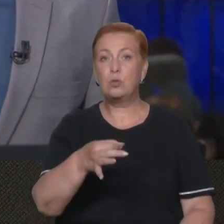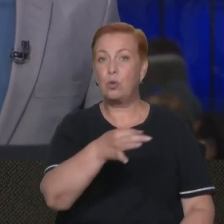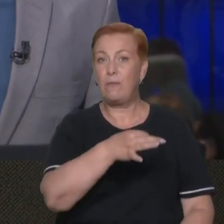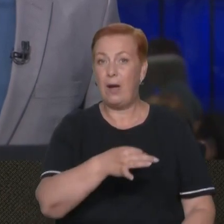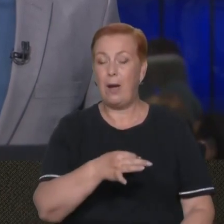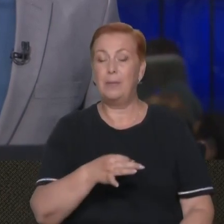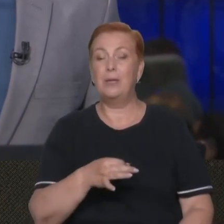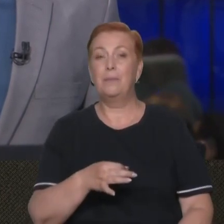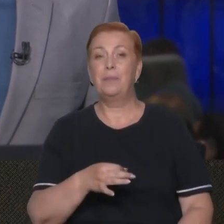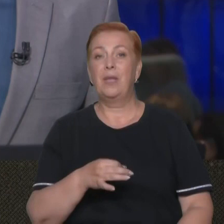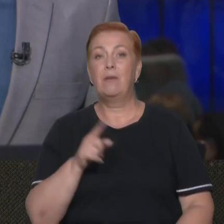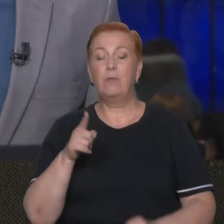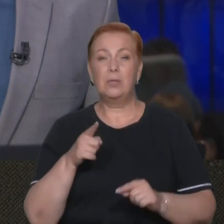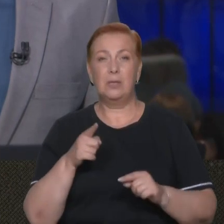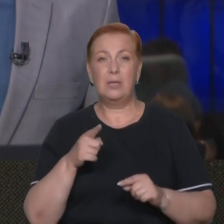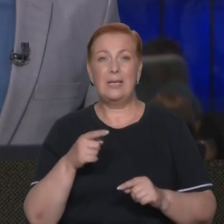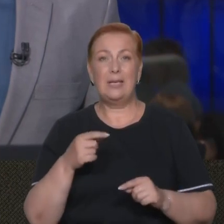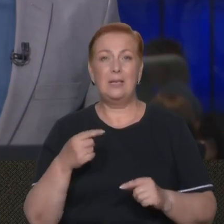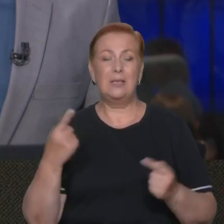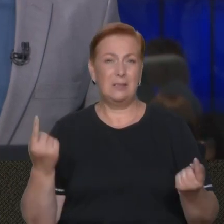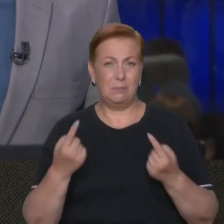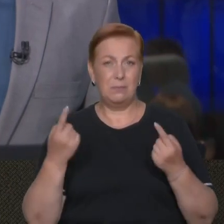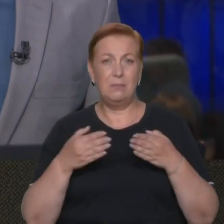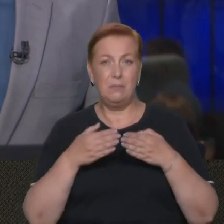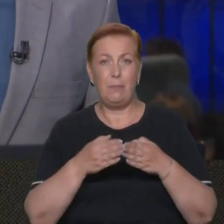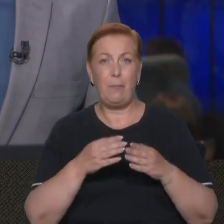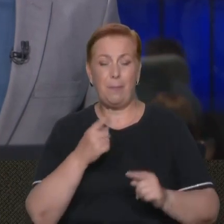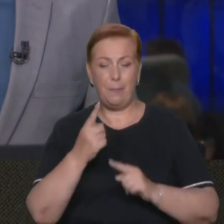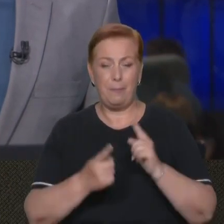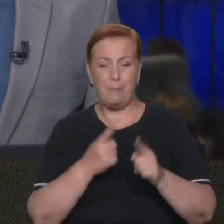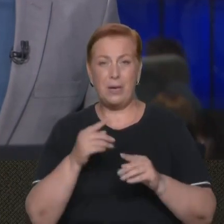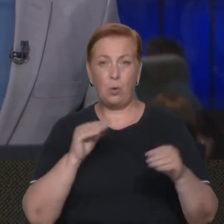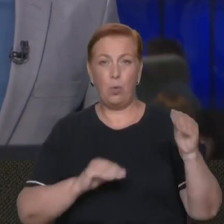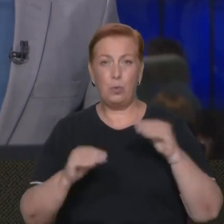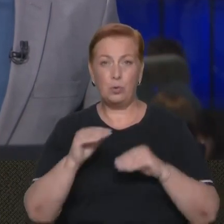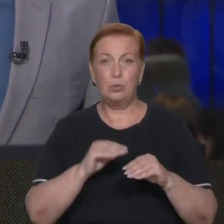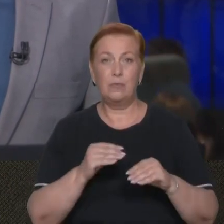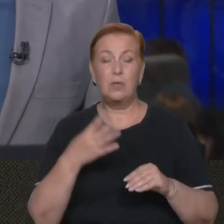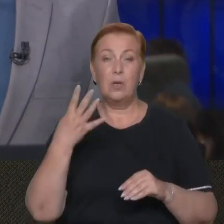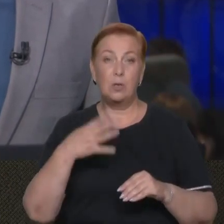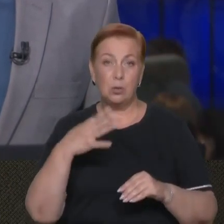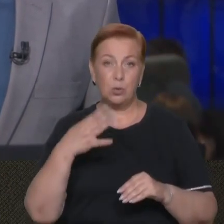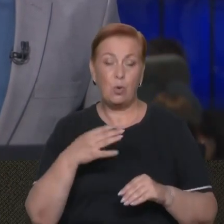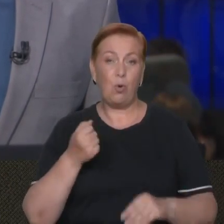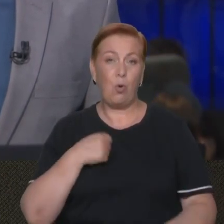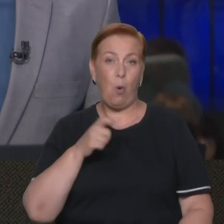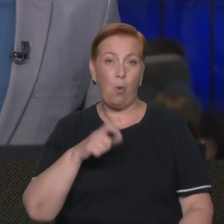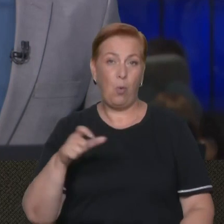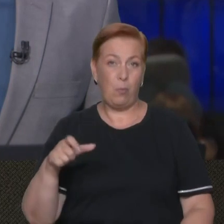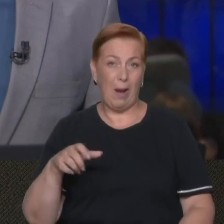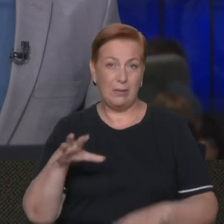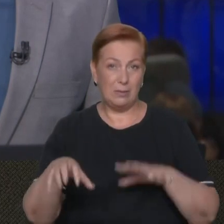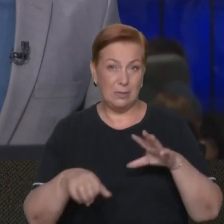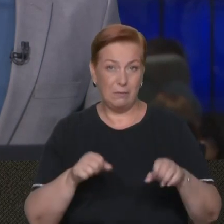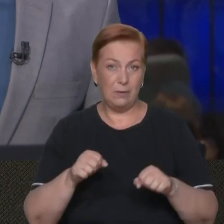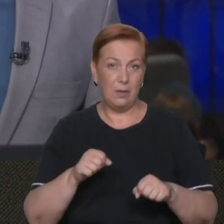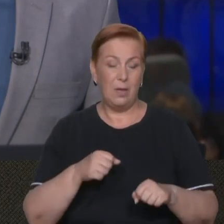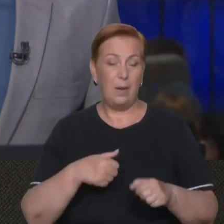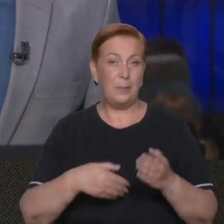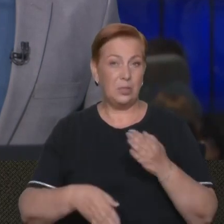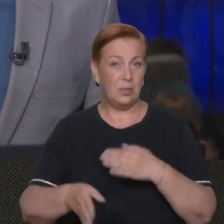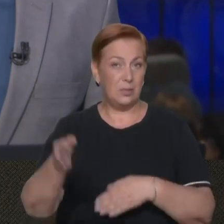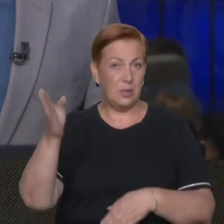цивільні, переобладнані під диверсійно-розвідувальні групи. 40 окупантів пішли за курсом руського воєнного корабля, одна